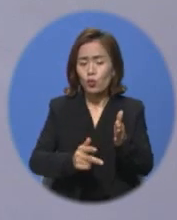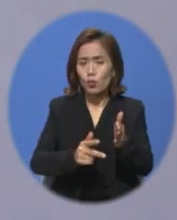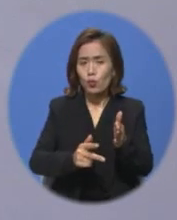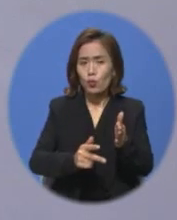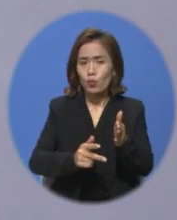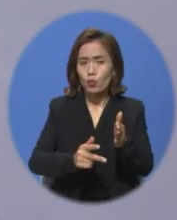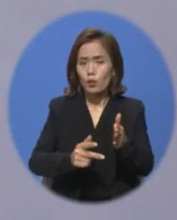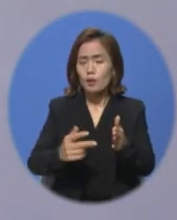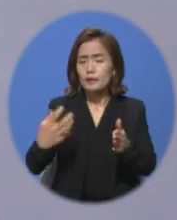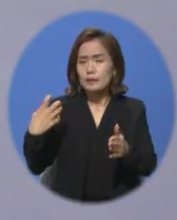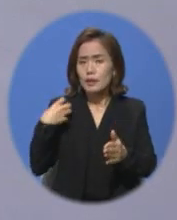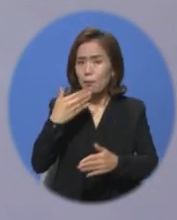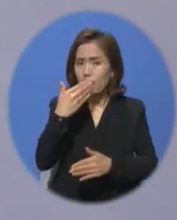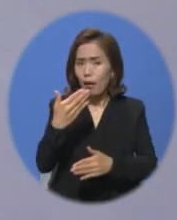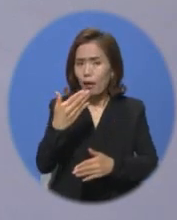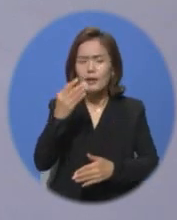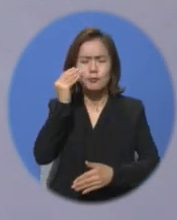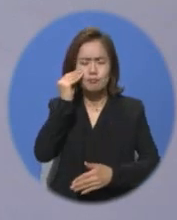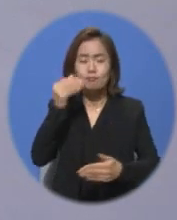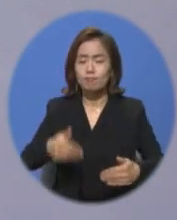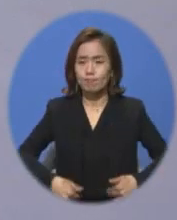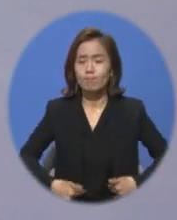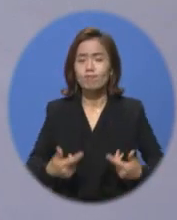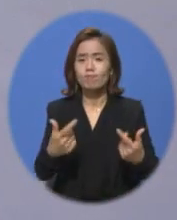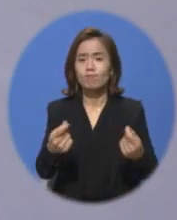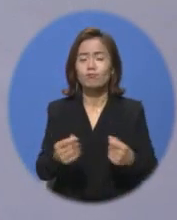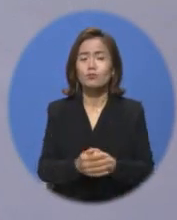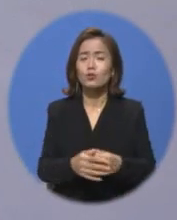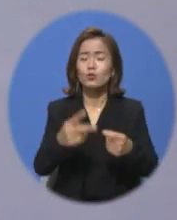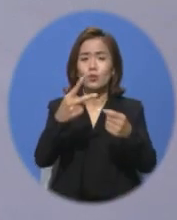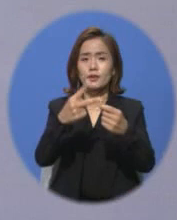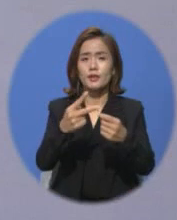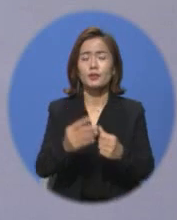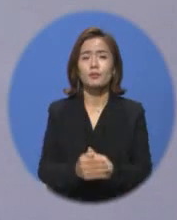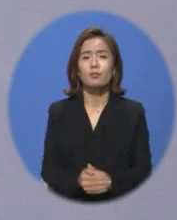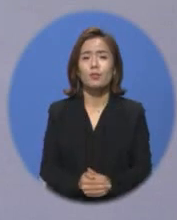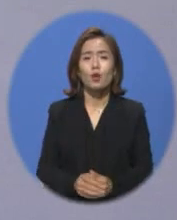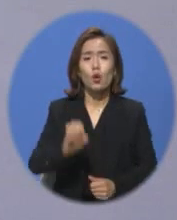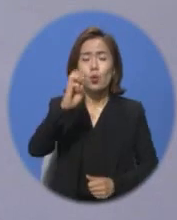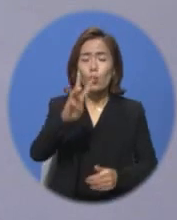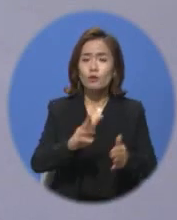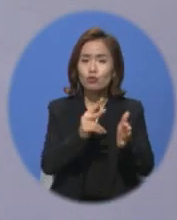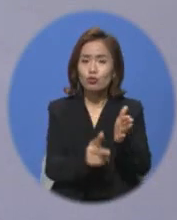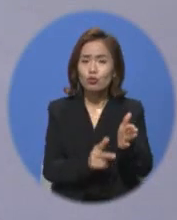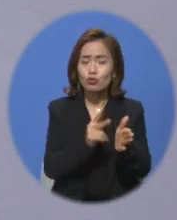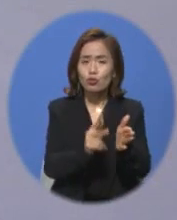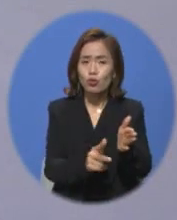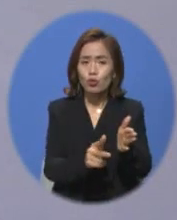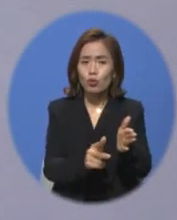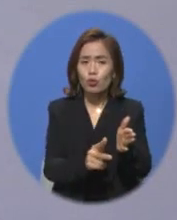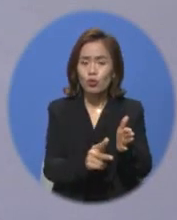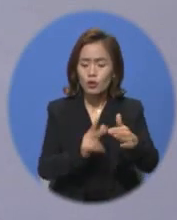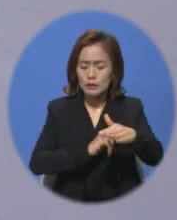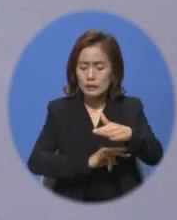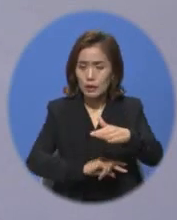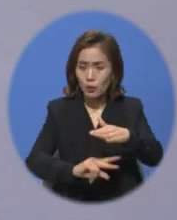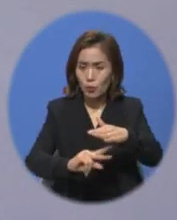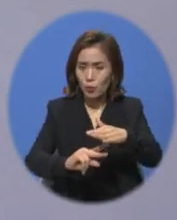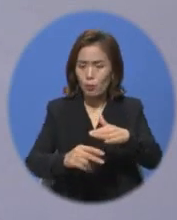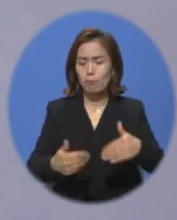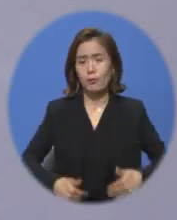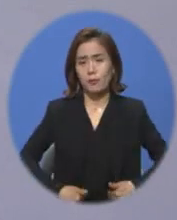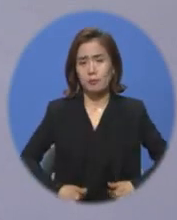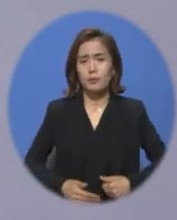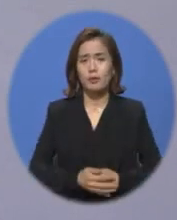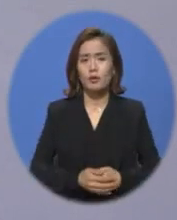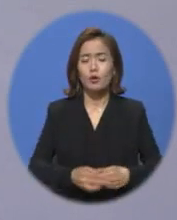철도역으로서의기능을유지해야할까요?저는그것이유지되어야한다고생각합니다 .둘째,광주역은 지하로이전해야합니다